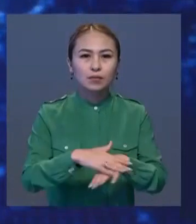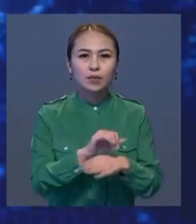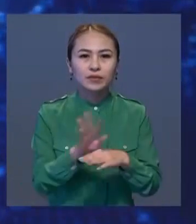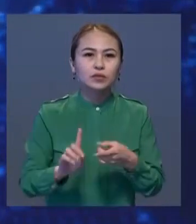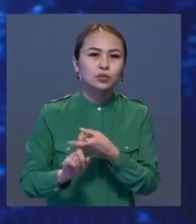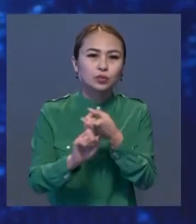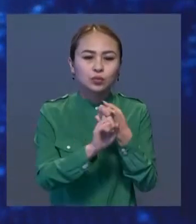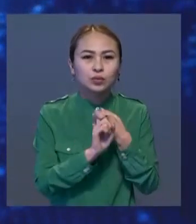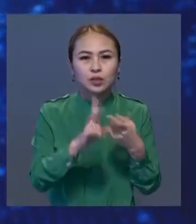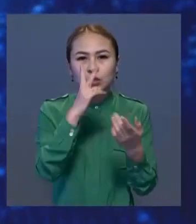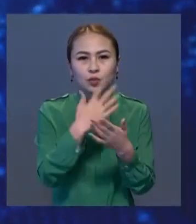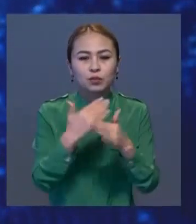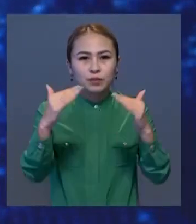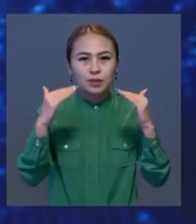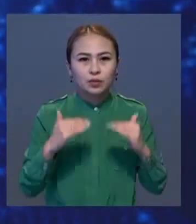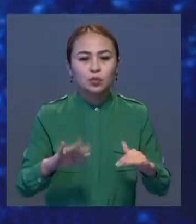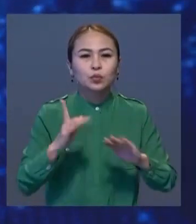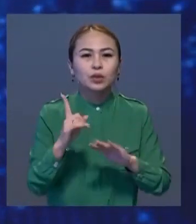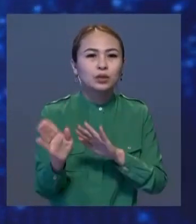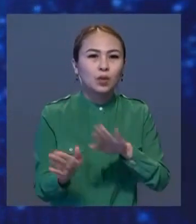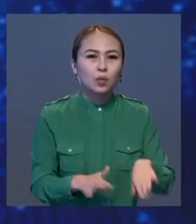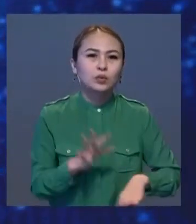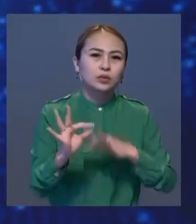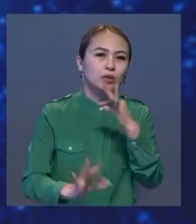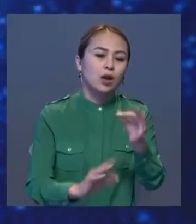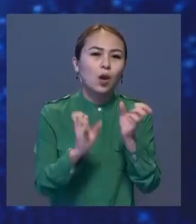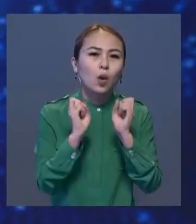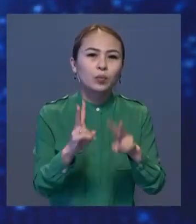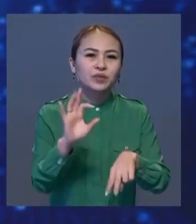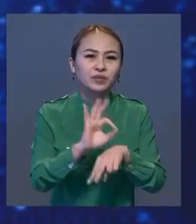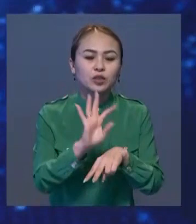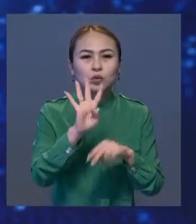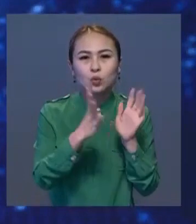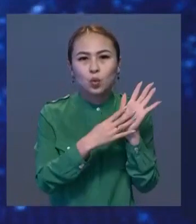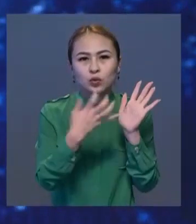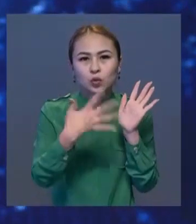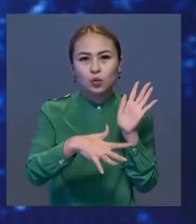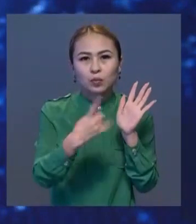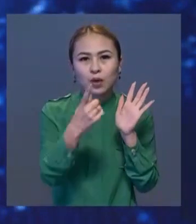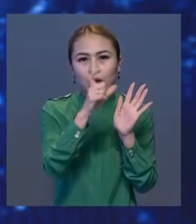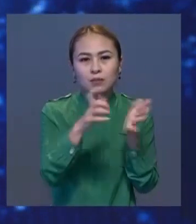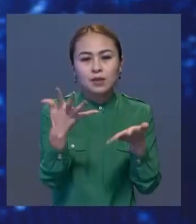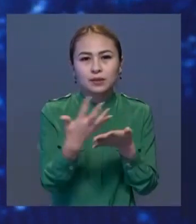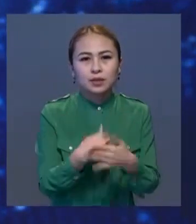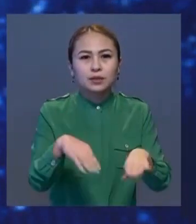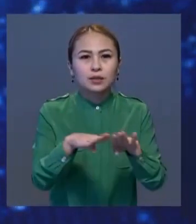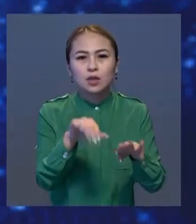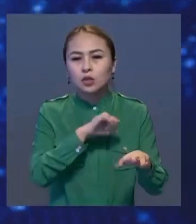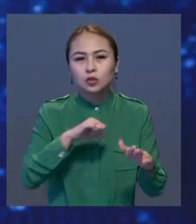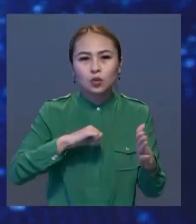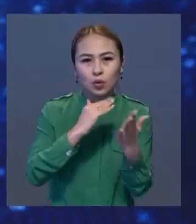Елімізде коронавирус жұқтыру көрсеткіші төмендеп келеді. Өткен тәулікте қауіпті вирус 951 адамнан анықталған. Десе де ең